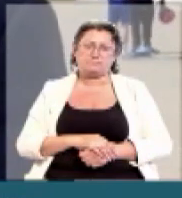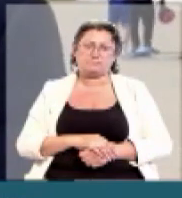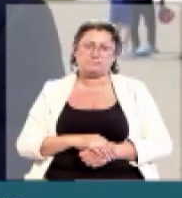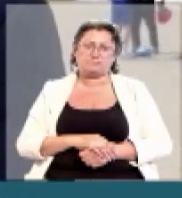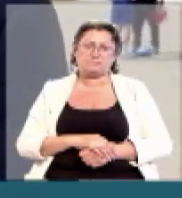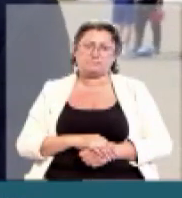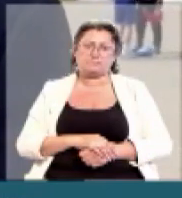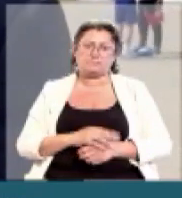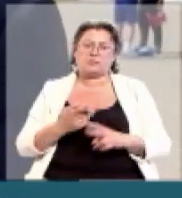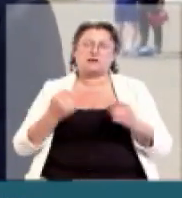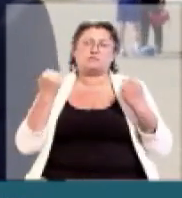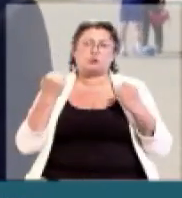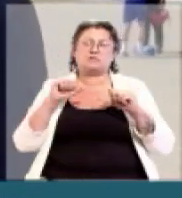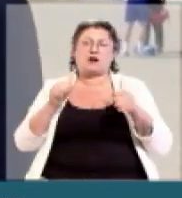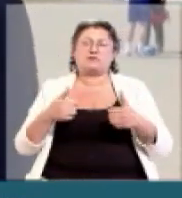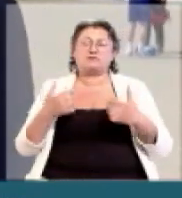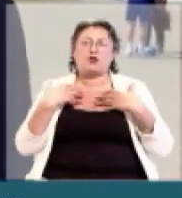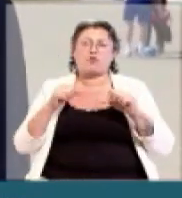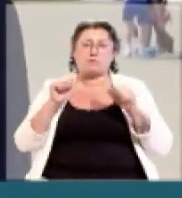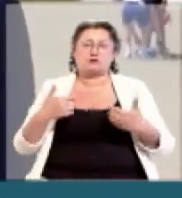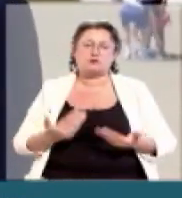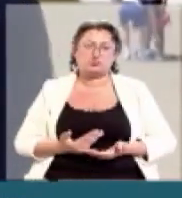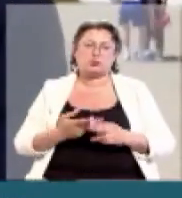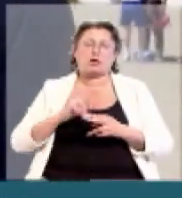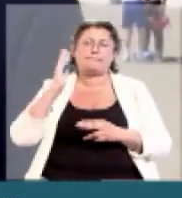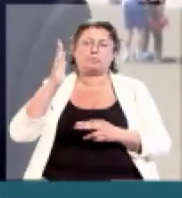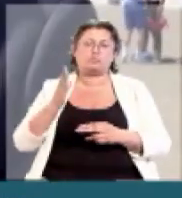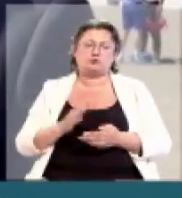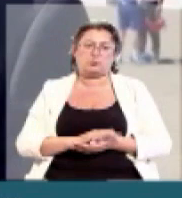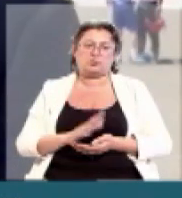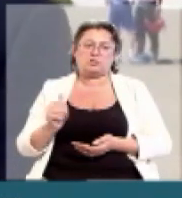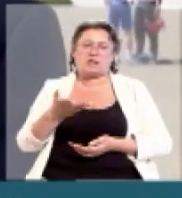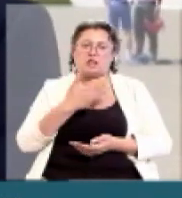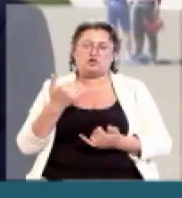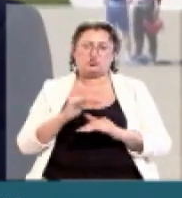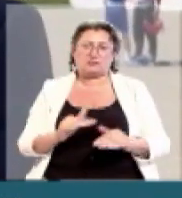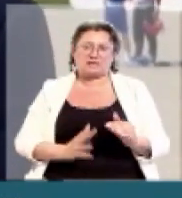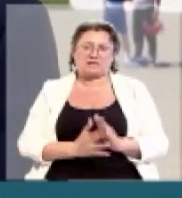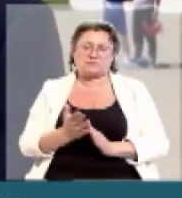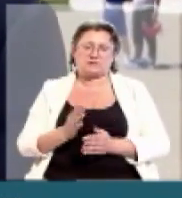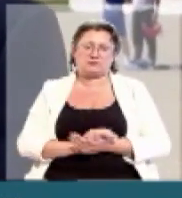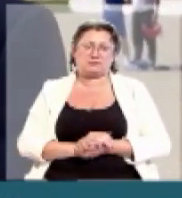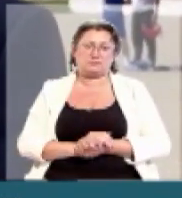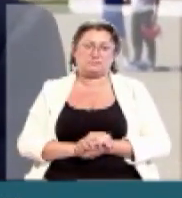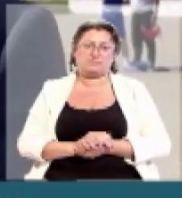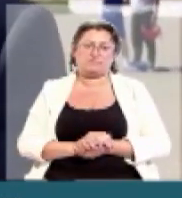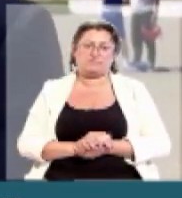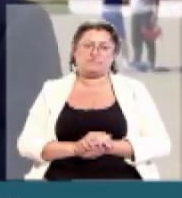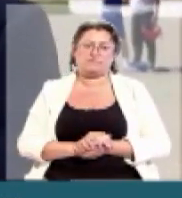понимают, что спорт – это здоровый образ жизни, это будущее. А будущее за подрастающим поколением, я думаю, это правильное дело,